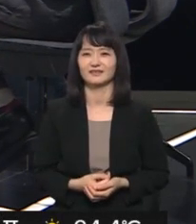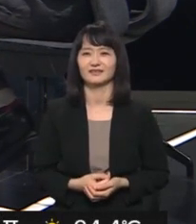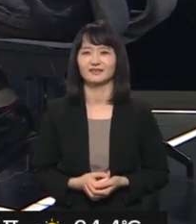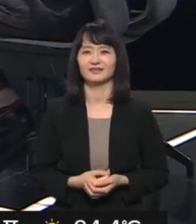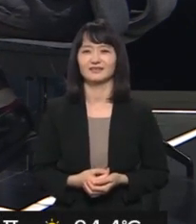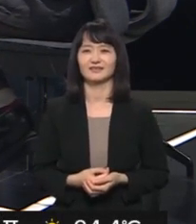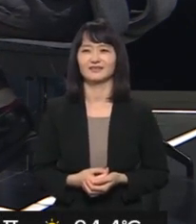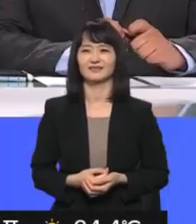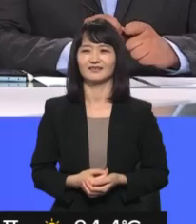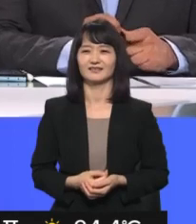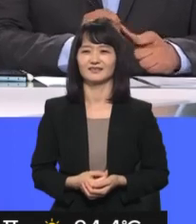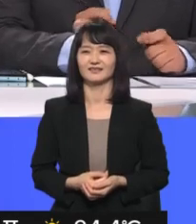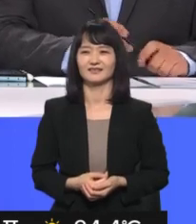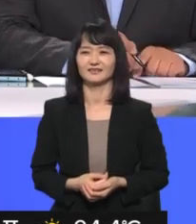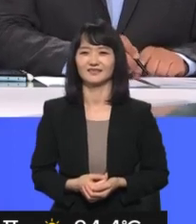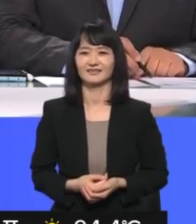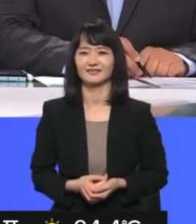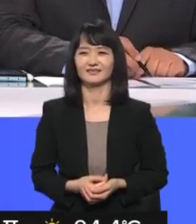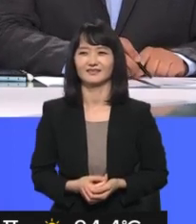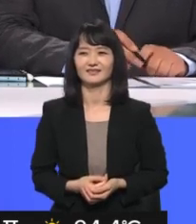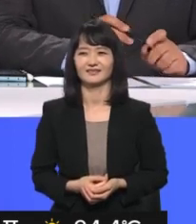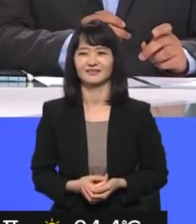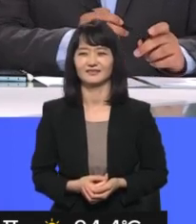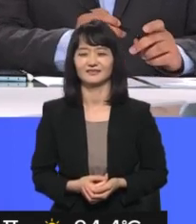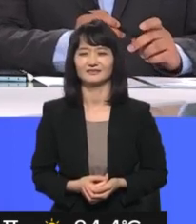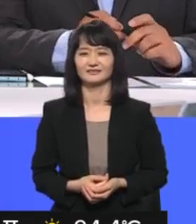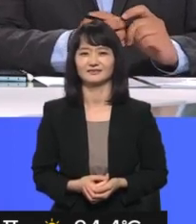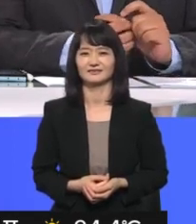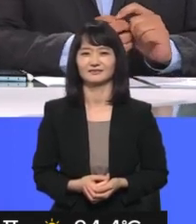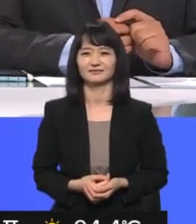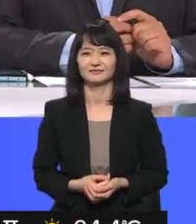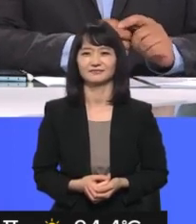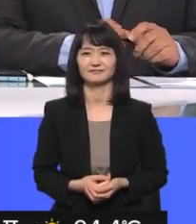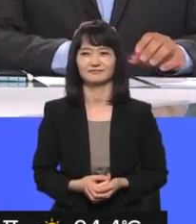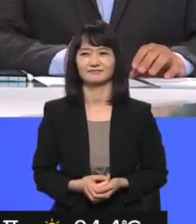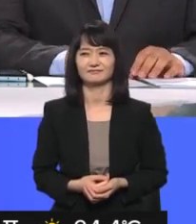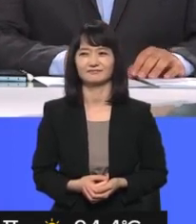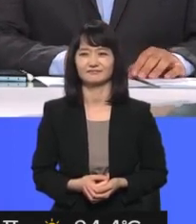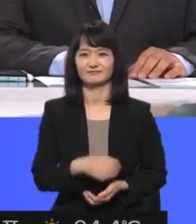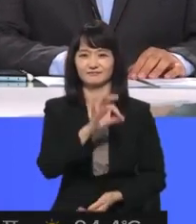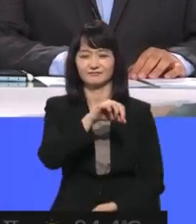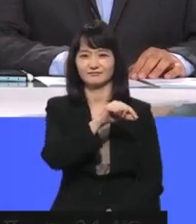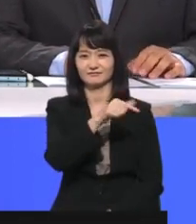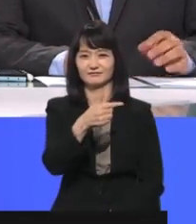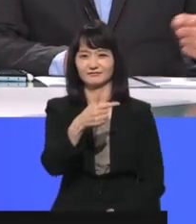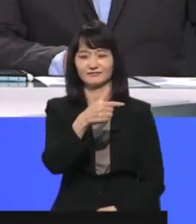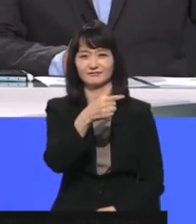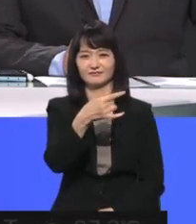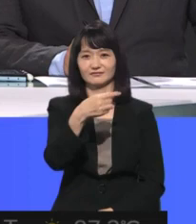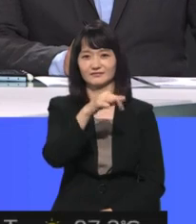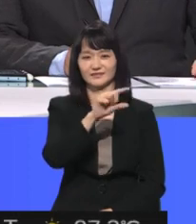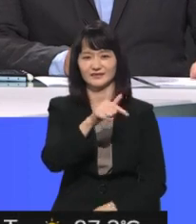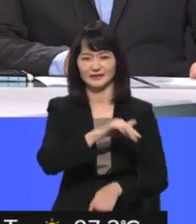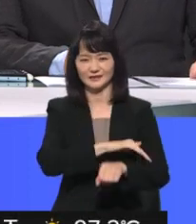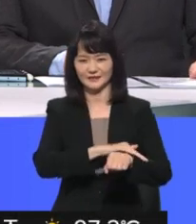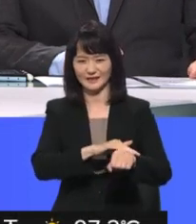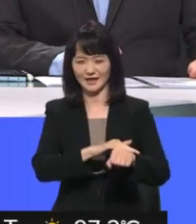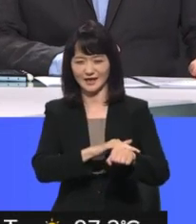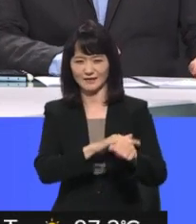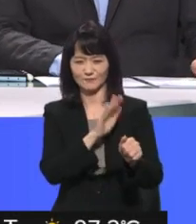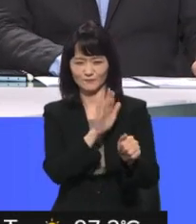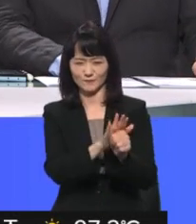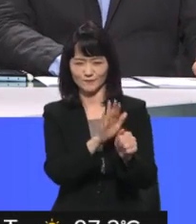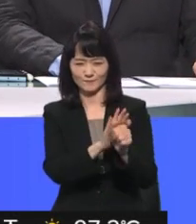퇴근할 때까지 좀 해야 될 거 아냐 그거 알어 예 괜찮다 의미를 이야기하는 거예요 예 i 좀 분석 때문에 많이 키워 줘야 돼 막시 강동희 계신가요 예